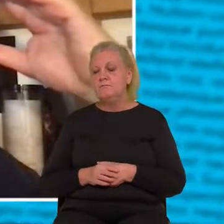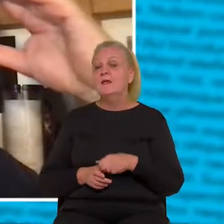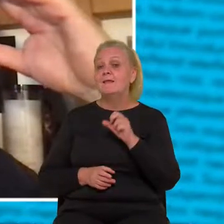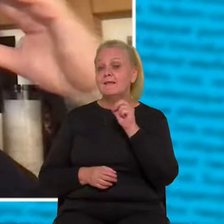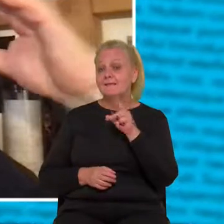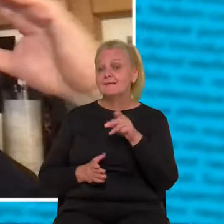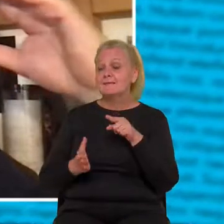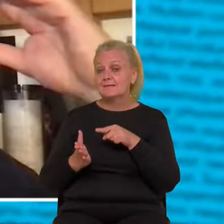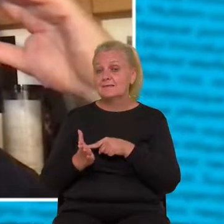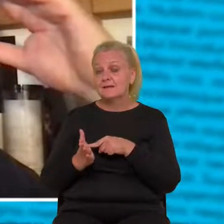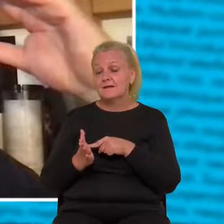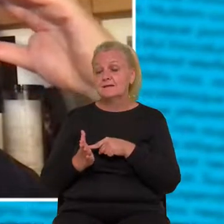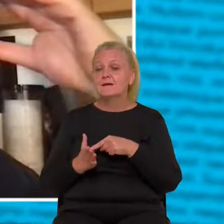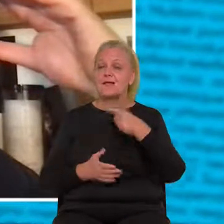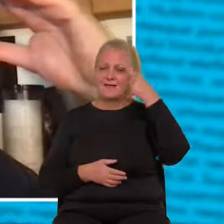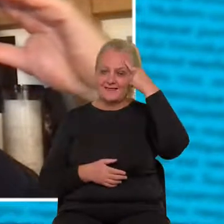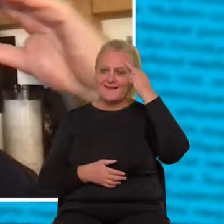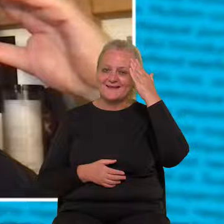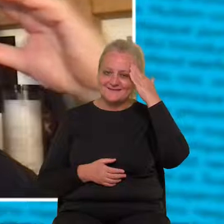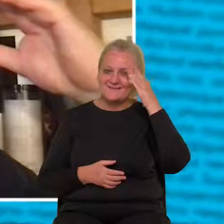Tak, uwielbiam tą historię o winie.